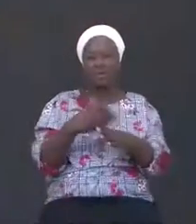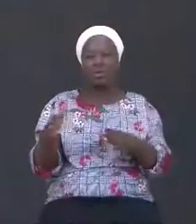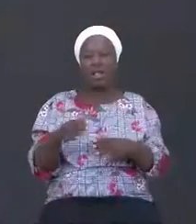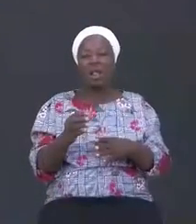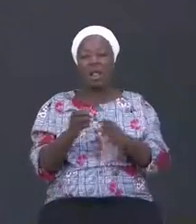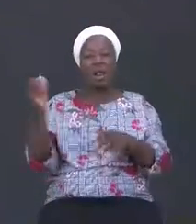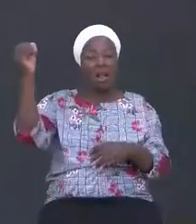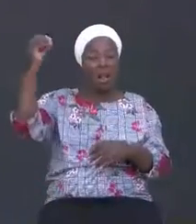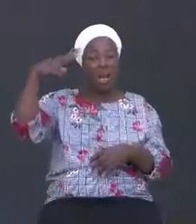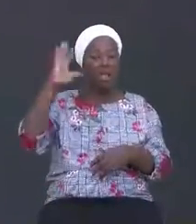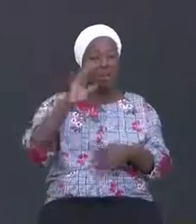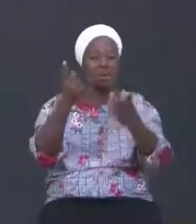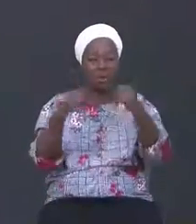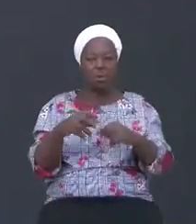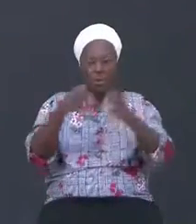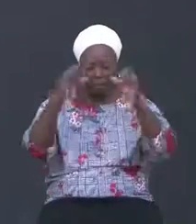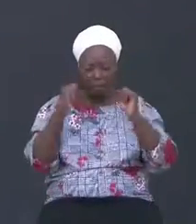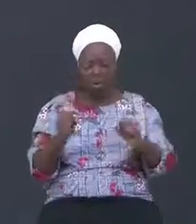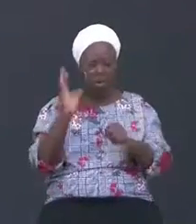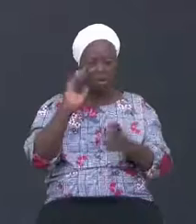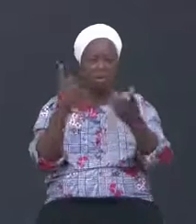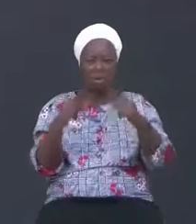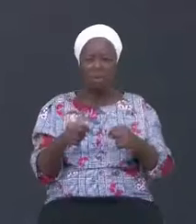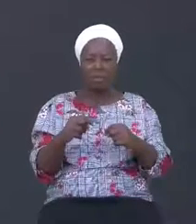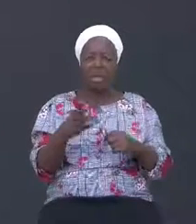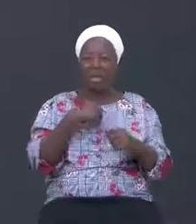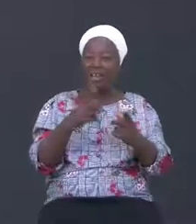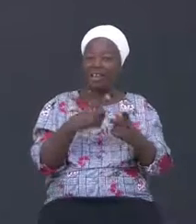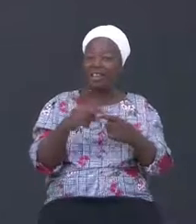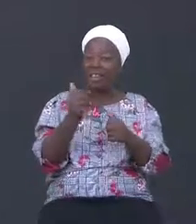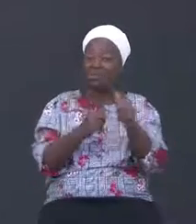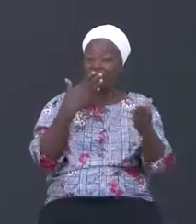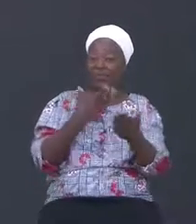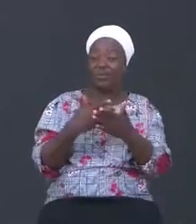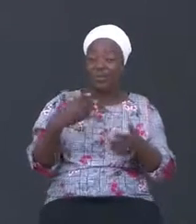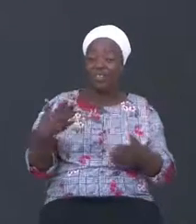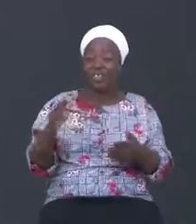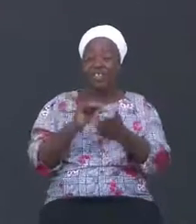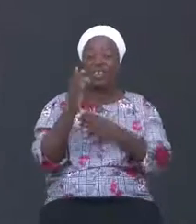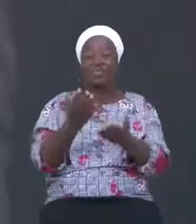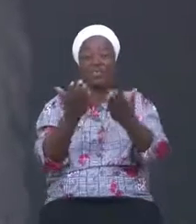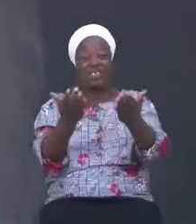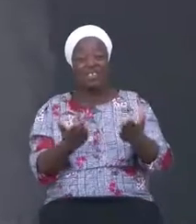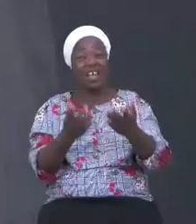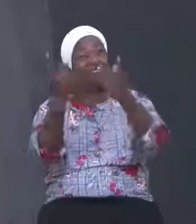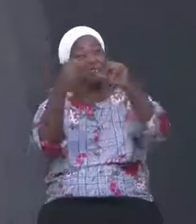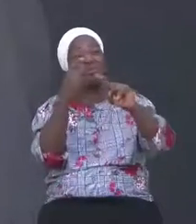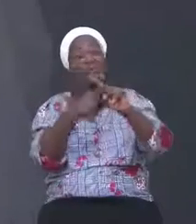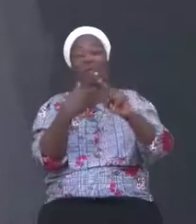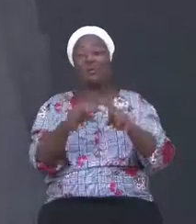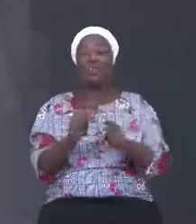lumière viendra. La puissance viendra. Et toute bonne chose que tu désires, venant de